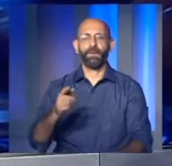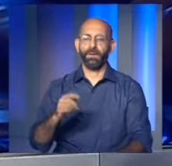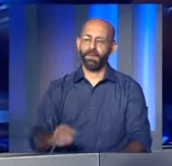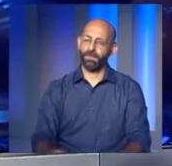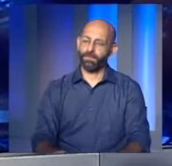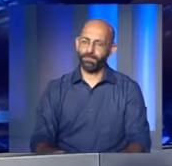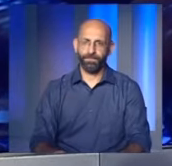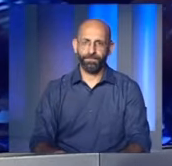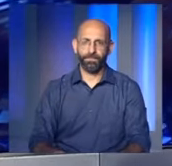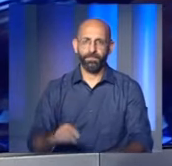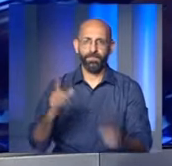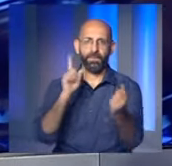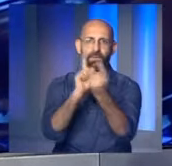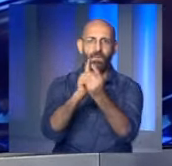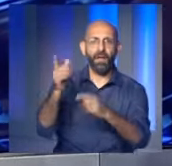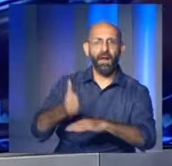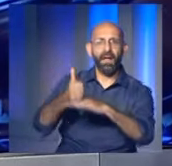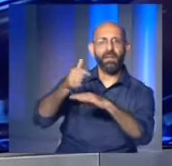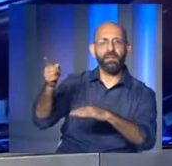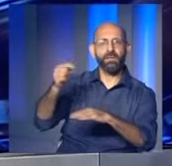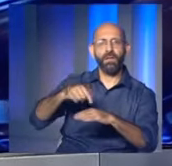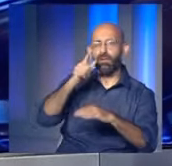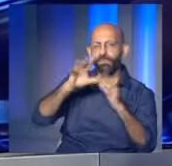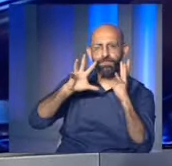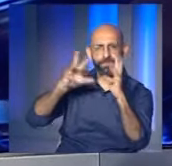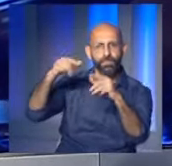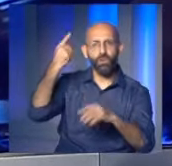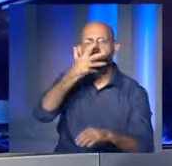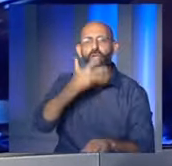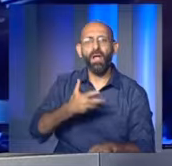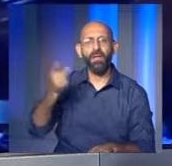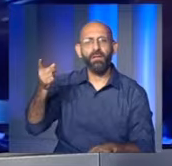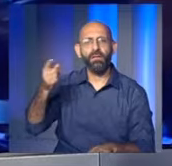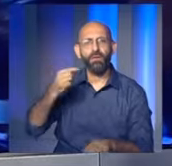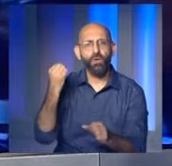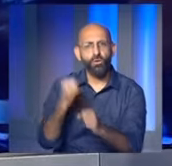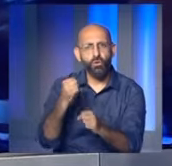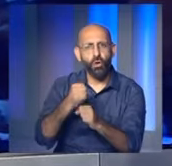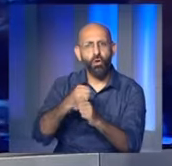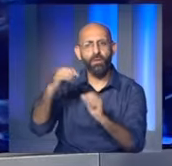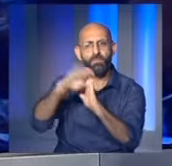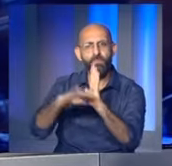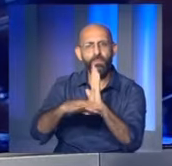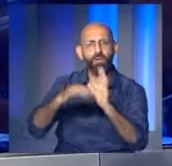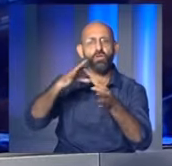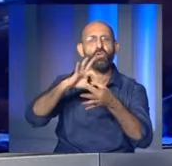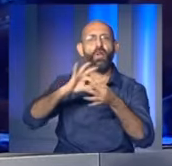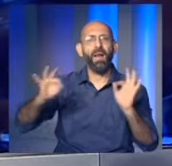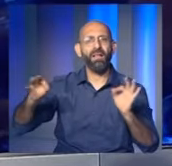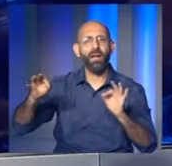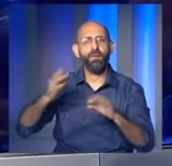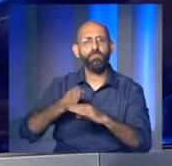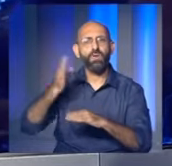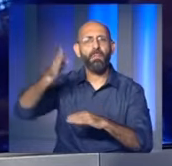لجمعية متخرجي جامعة بيروت العربية برئاسة المحامي عمر اسكندراني، واطلع الوفد المفتي على أعمال